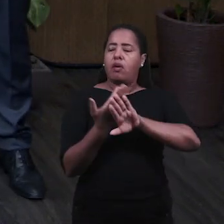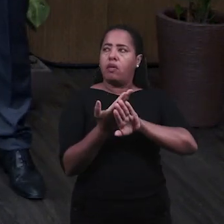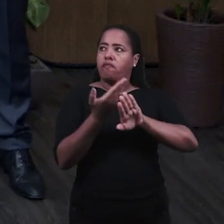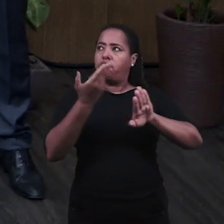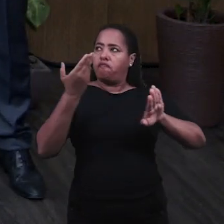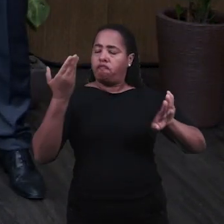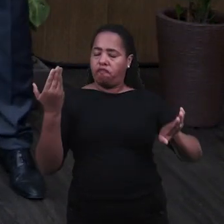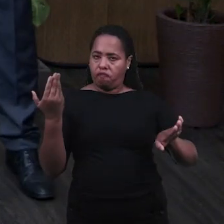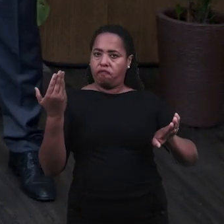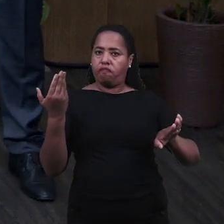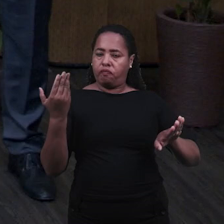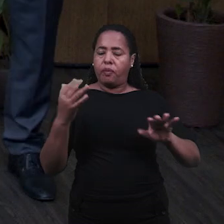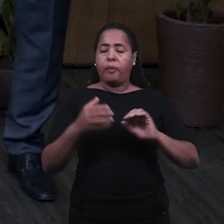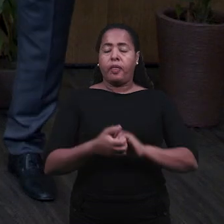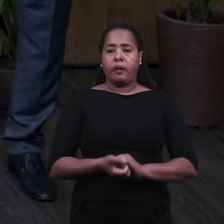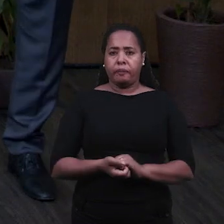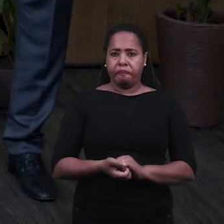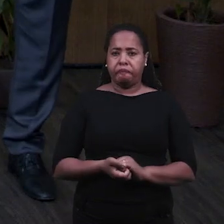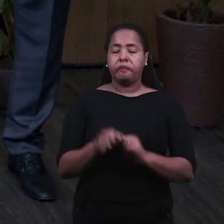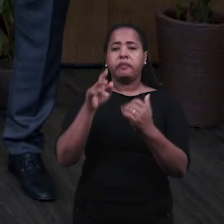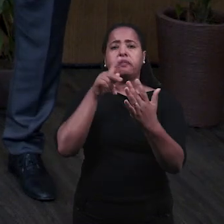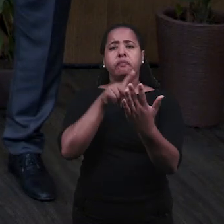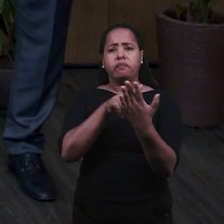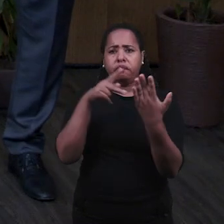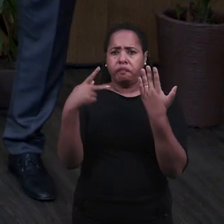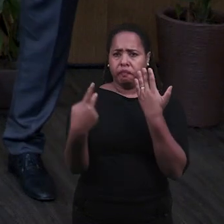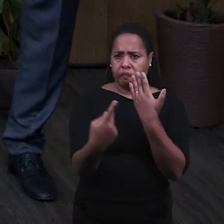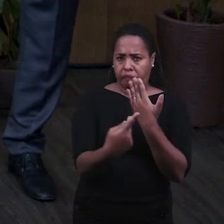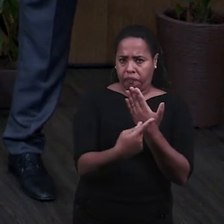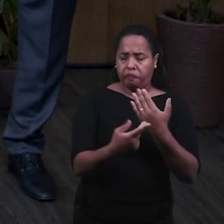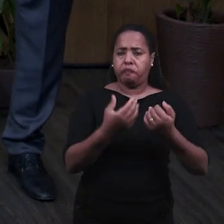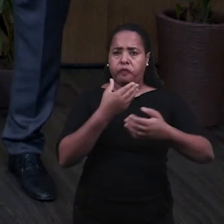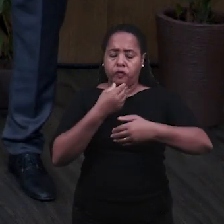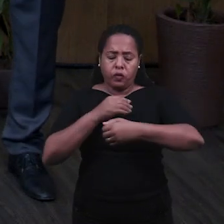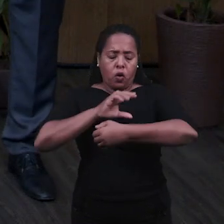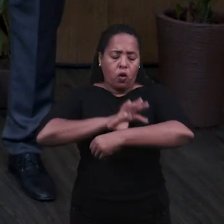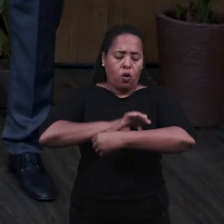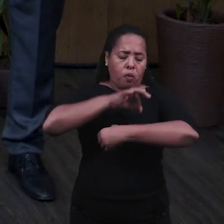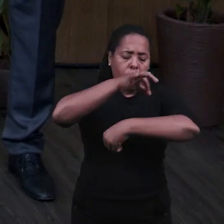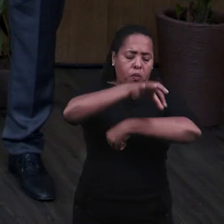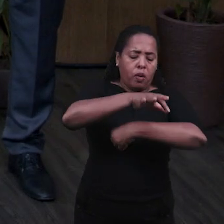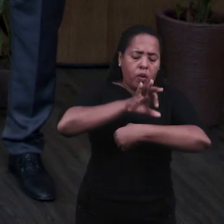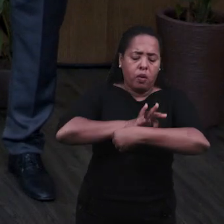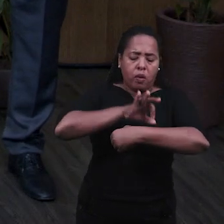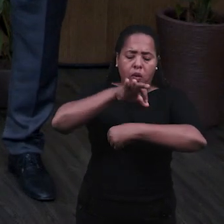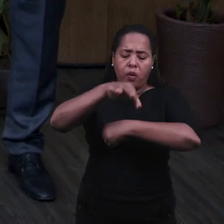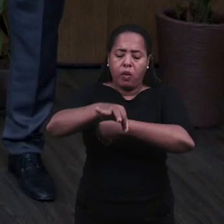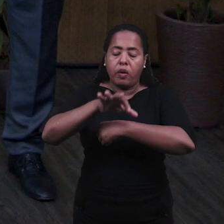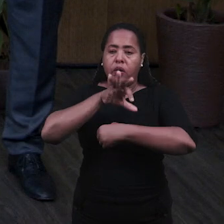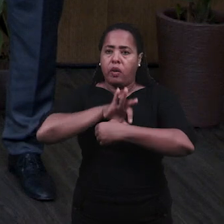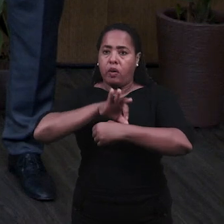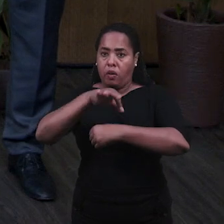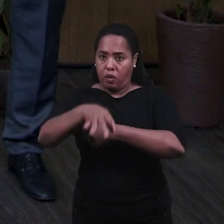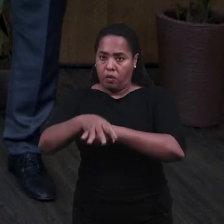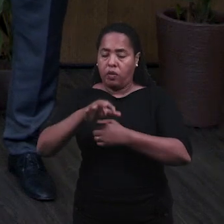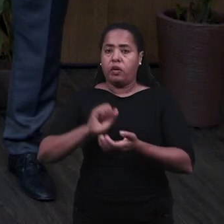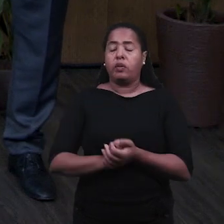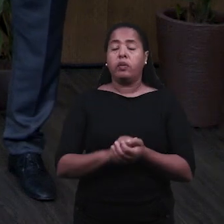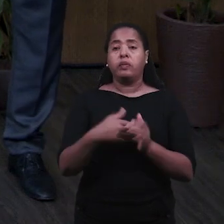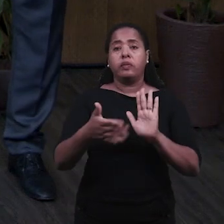était éloigné de lui. Et dans la parabole du semeur, le projet de Dieu, ce